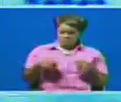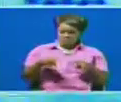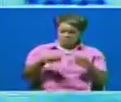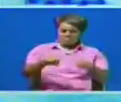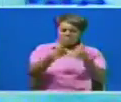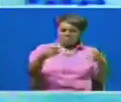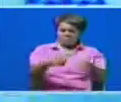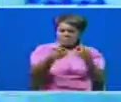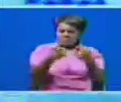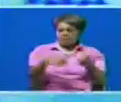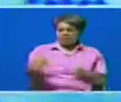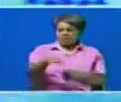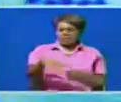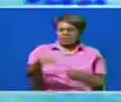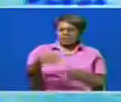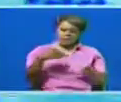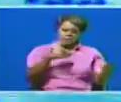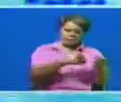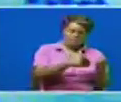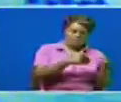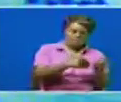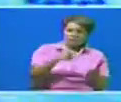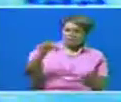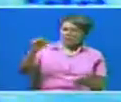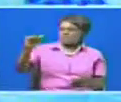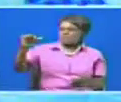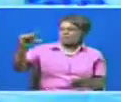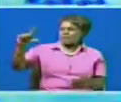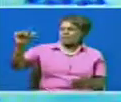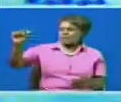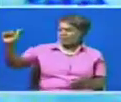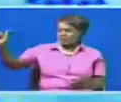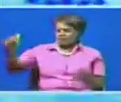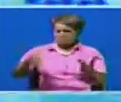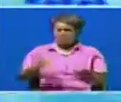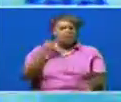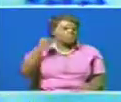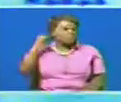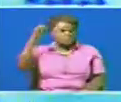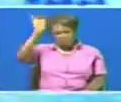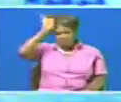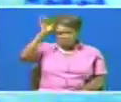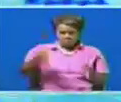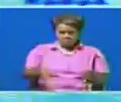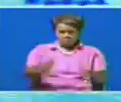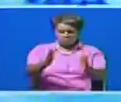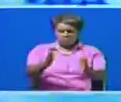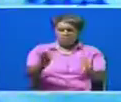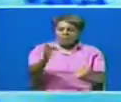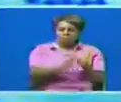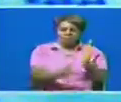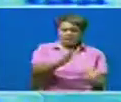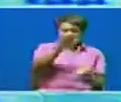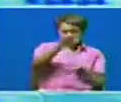barabarani hususan maeneo yanayokaribiana na Sachangwan na Salga kwenye barabara ya Nakuru Eldoret. Mikakati ya kupunguza ajali